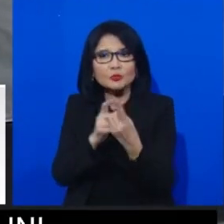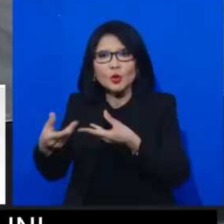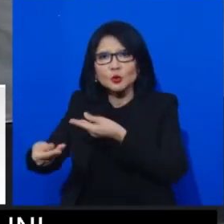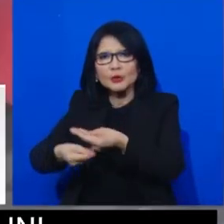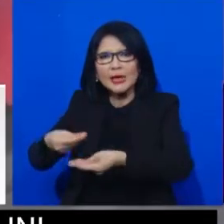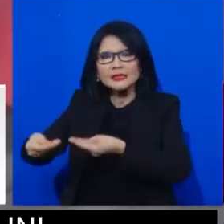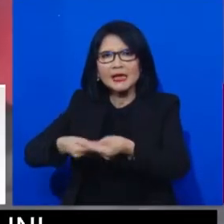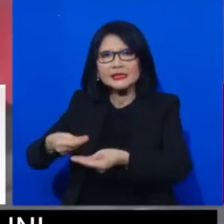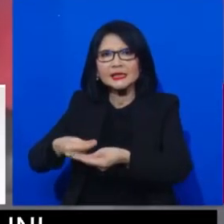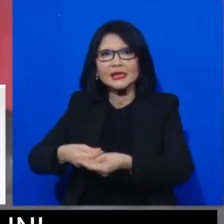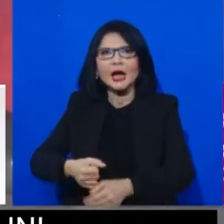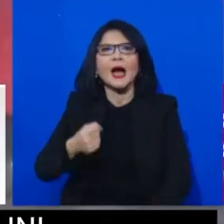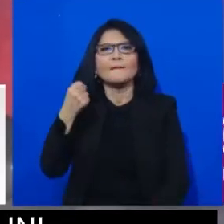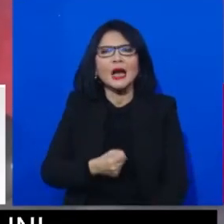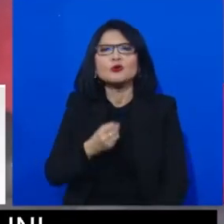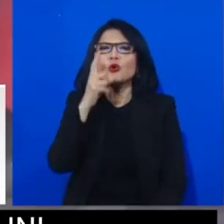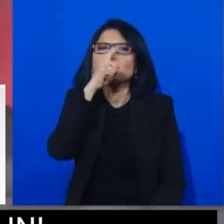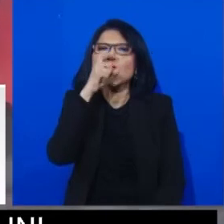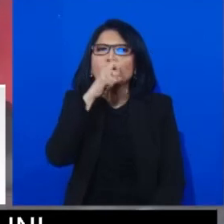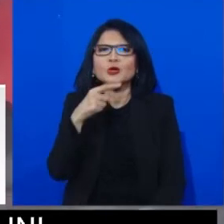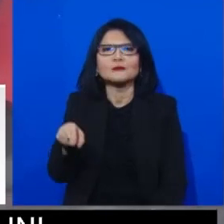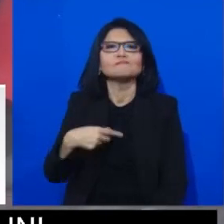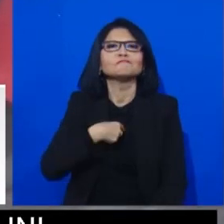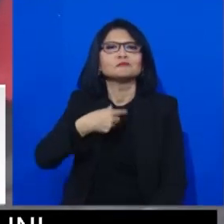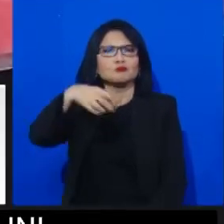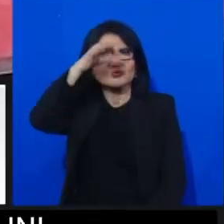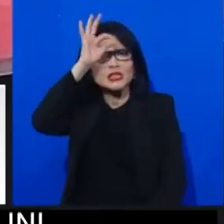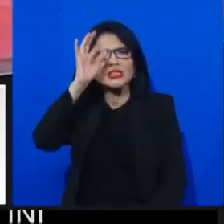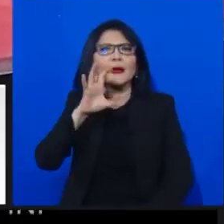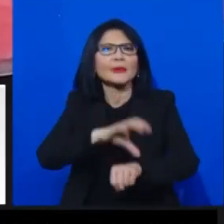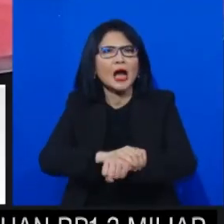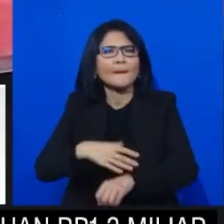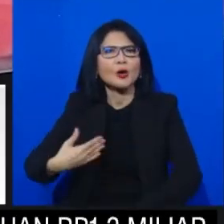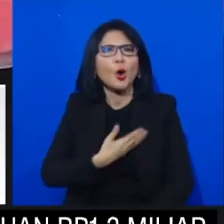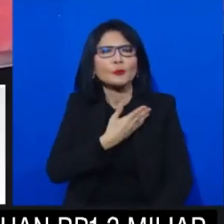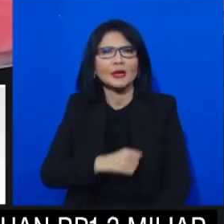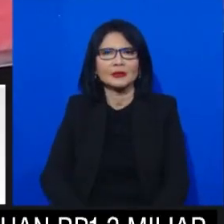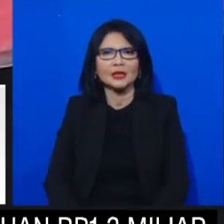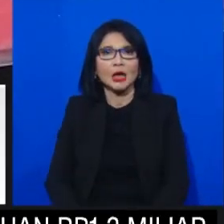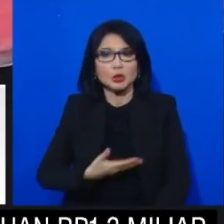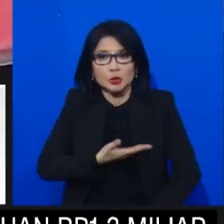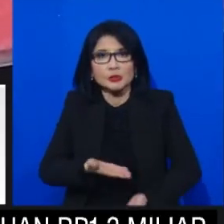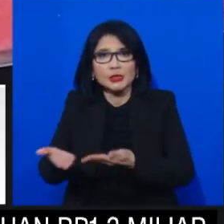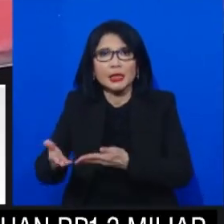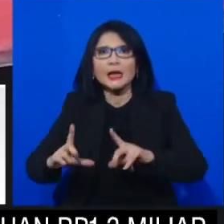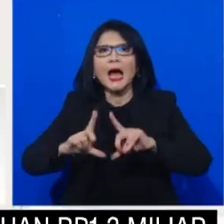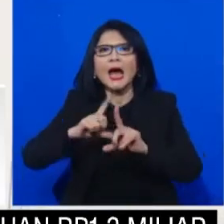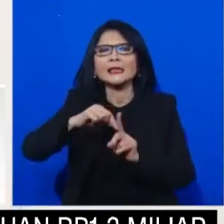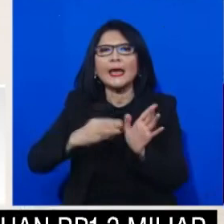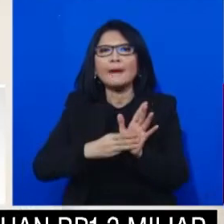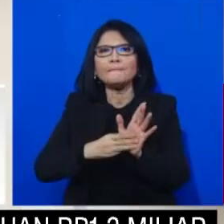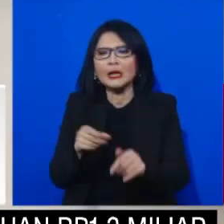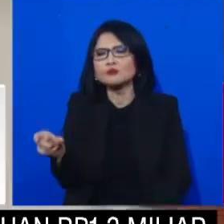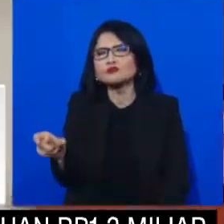dikenal COD, para pelaku berpura-pura sebagai polisi dan menangkap korban. Korban selanjutnya dimintai menyerahkan ATM beserta kode PIN